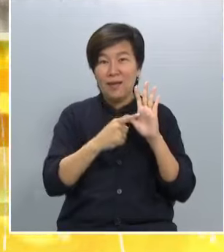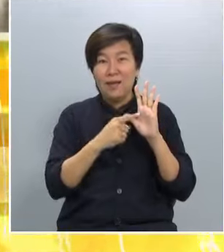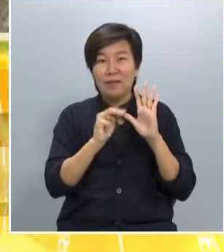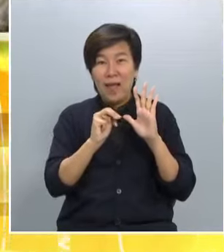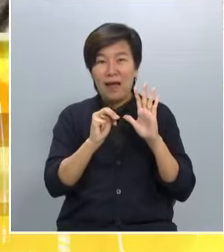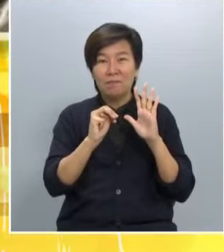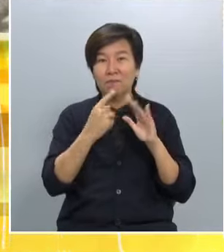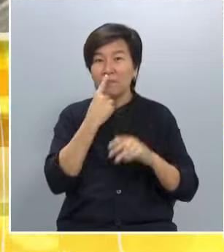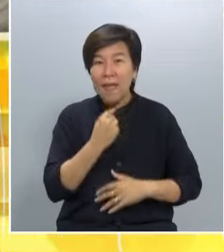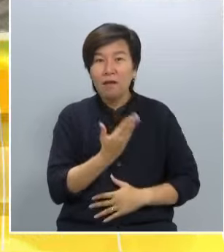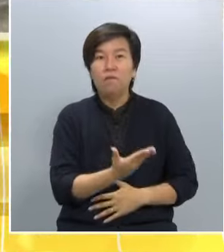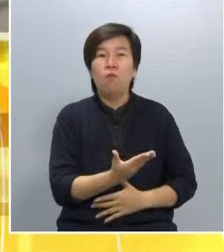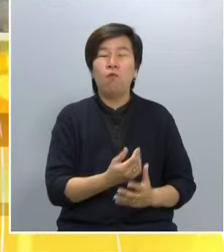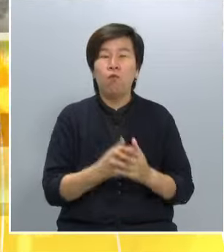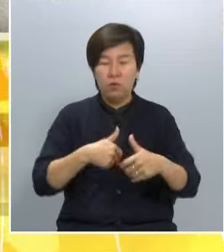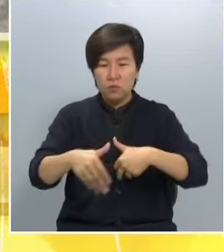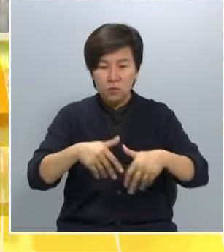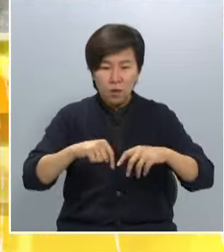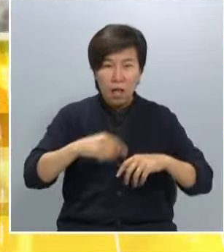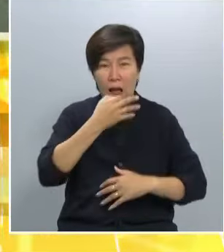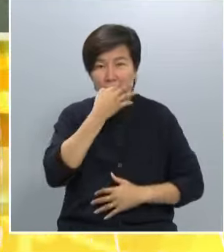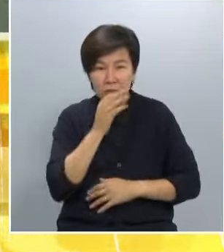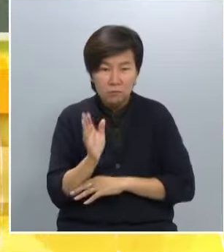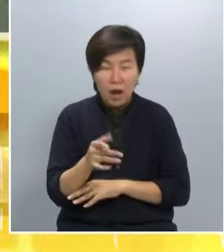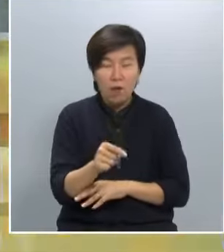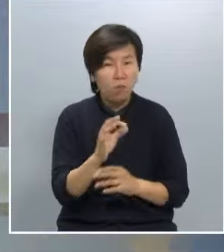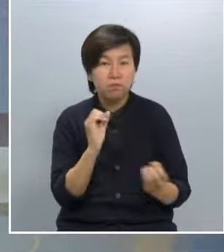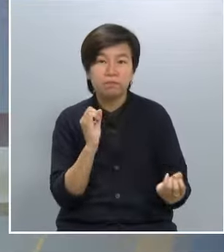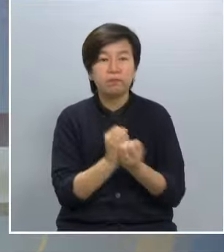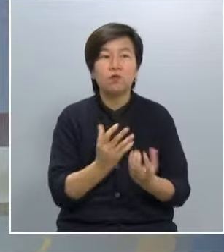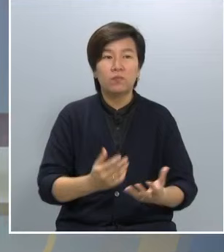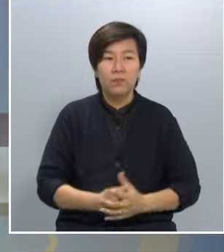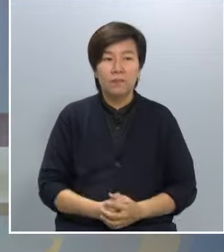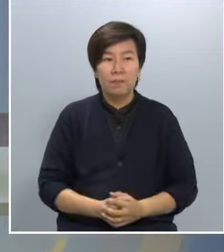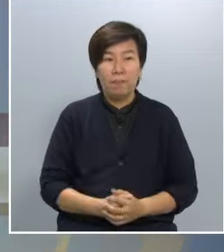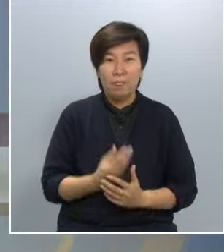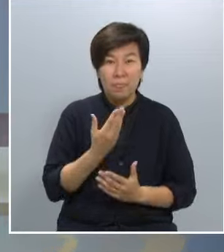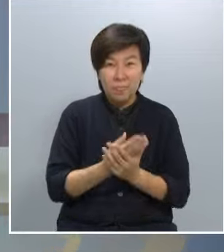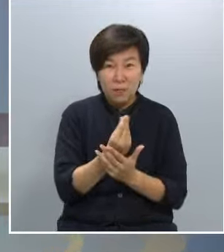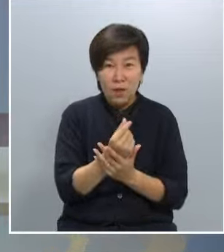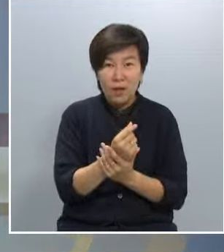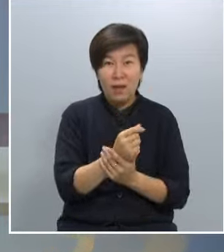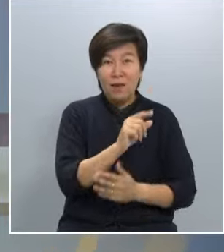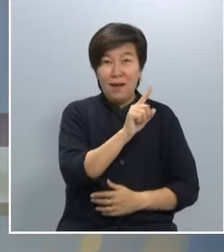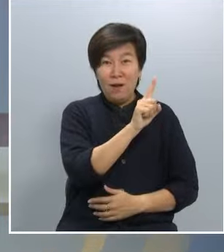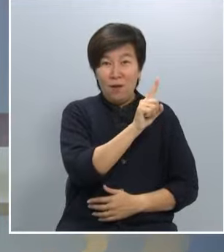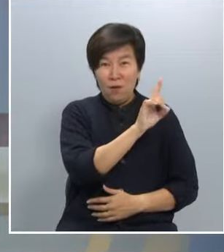ความเสียหายต่อวิถีชีวิตของเกษตรกรกับชาวประมงโอ้นี่ 132ล้านต่อปีตำบลเดียวเฉพาะ